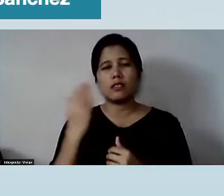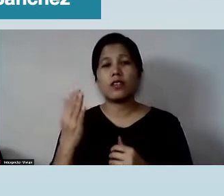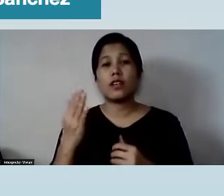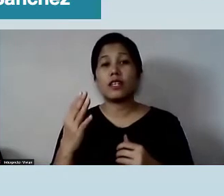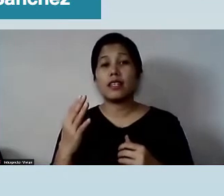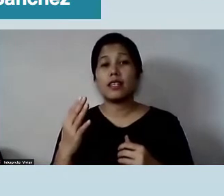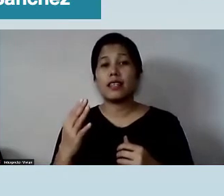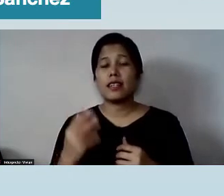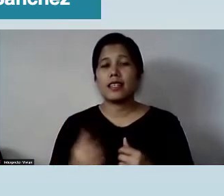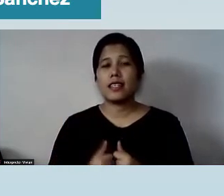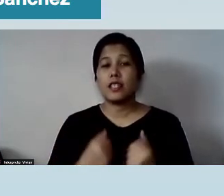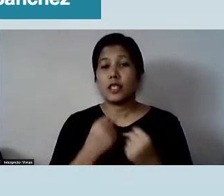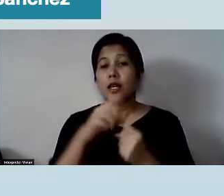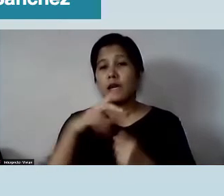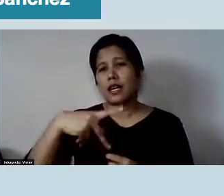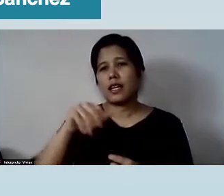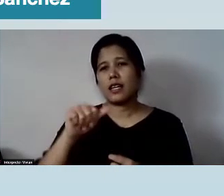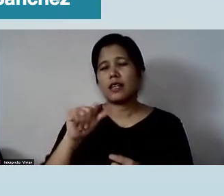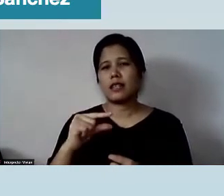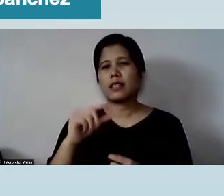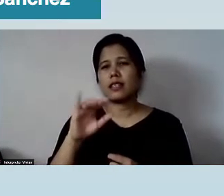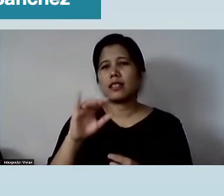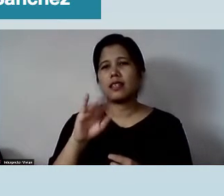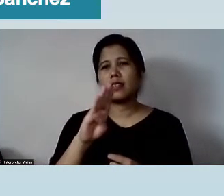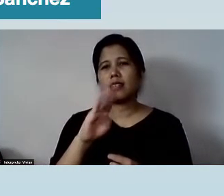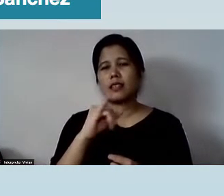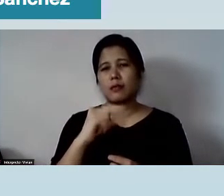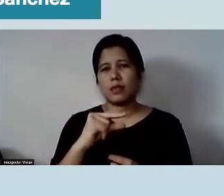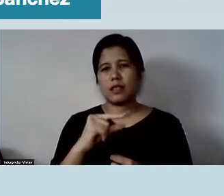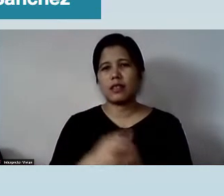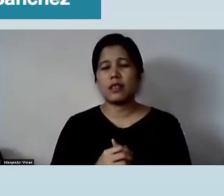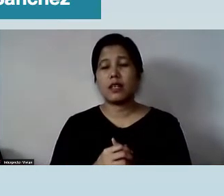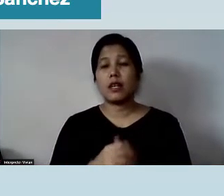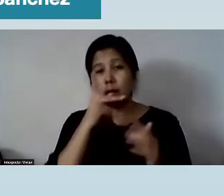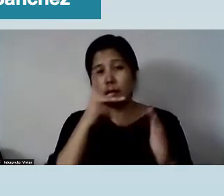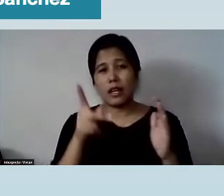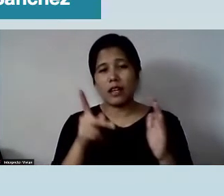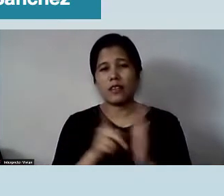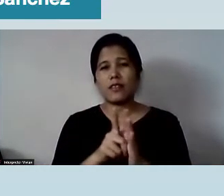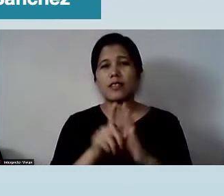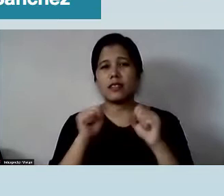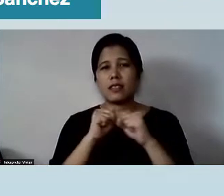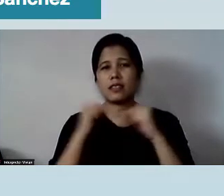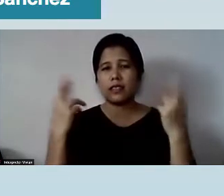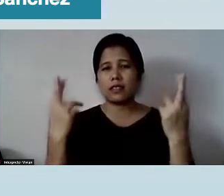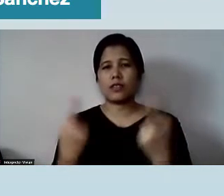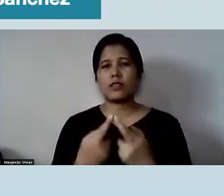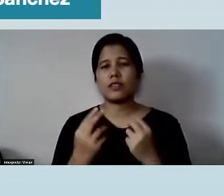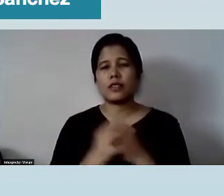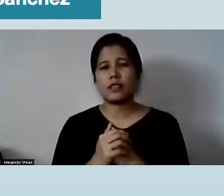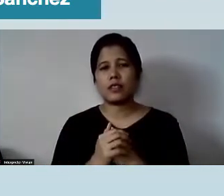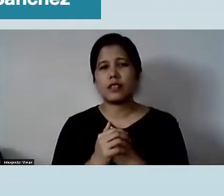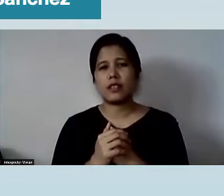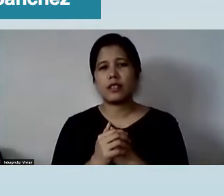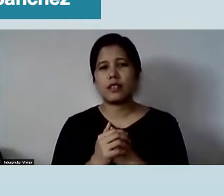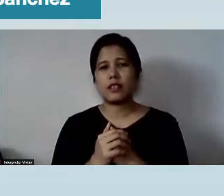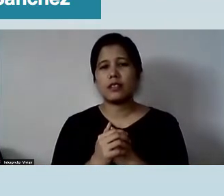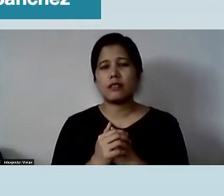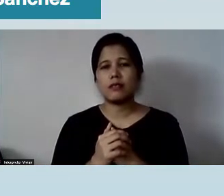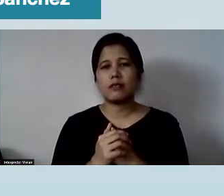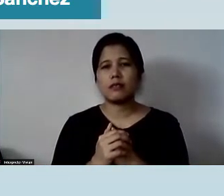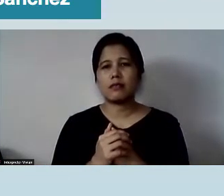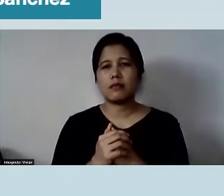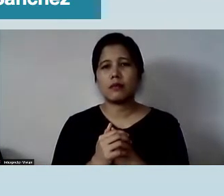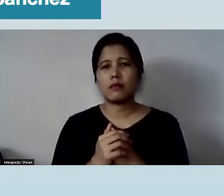pag-ibig. And doon na, ganun din po doon sa mga nasa private sector na na-e-employ yung mga PWDs.